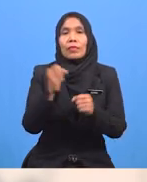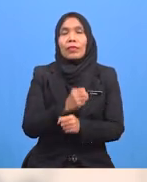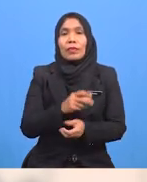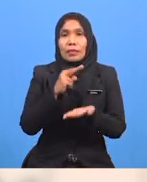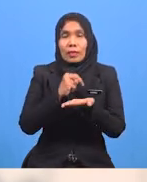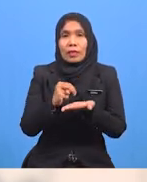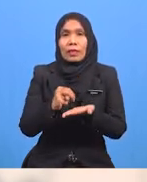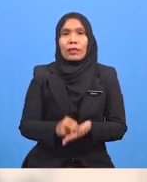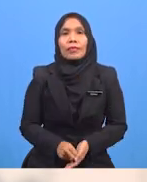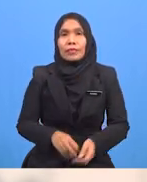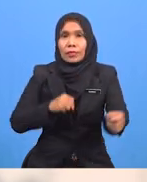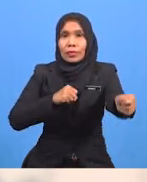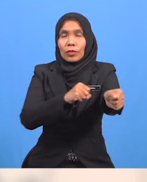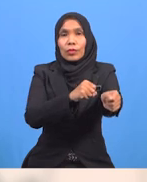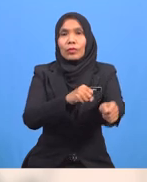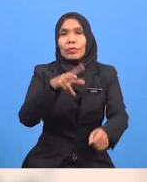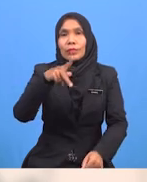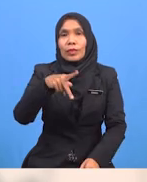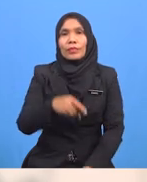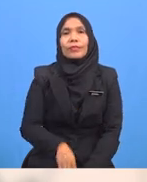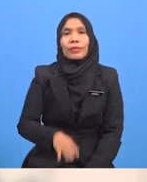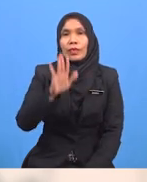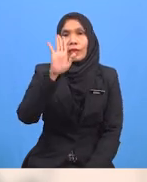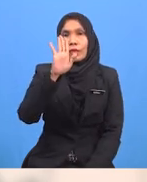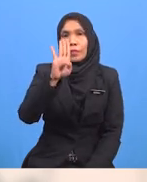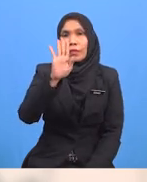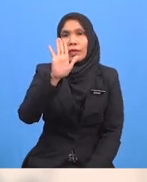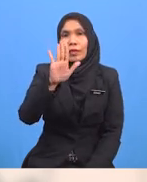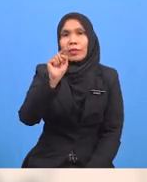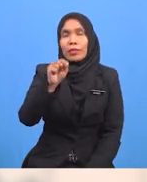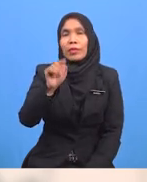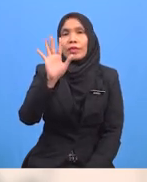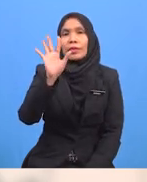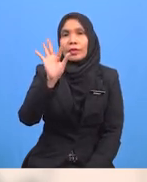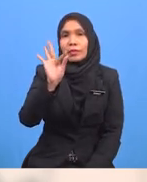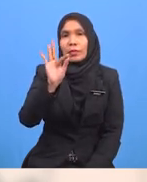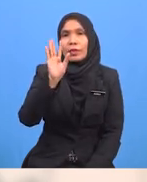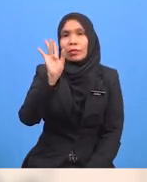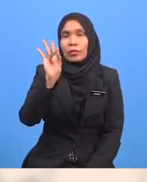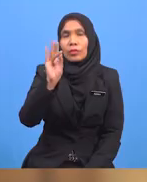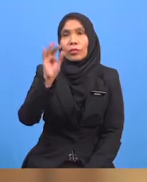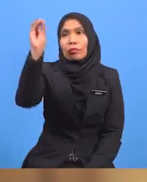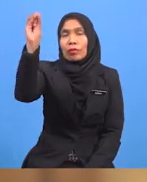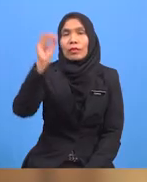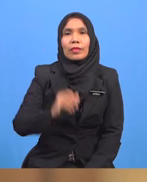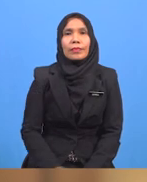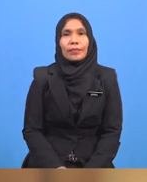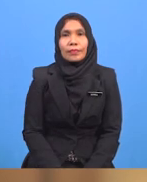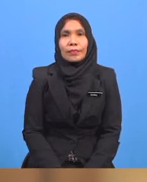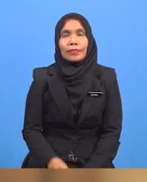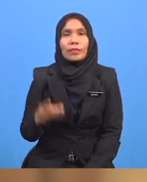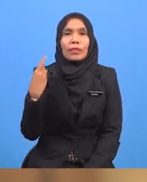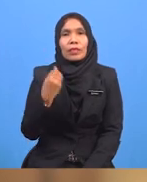sudut B yaitu 45/10 an97 tancap kita telah selesai